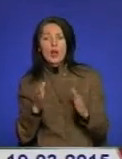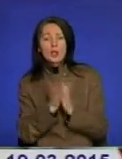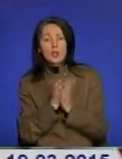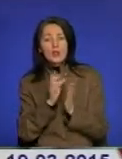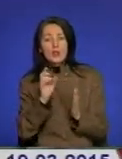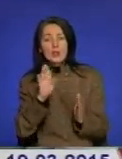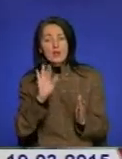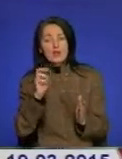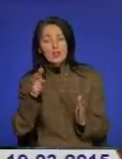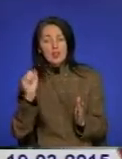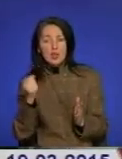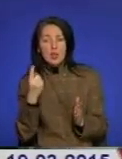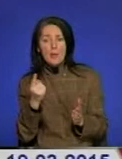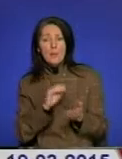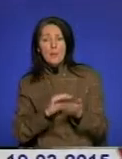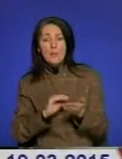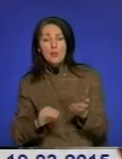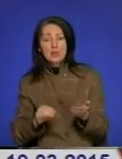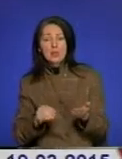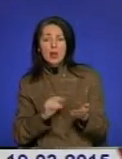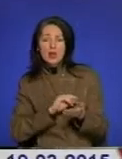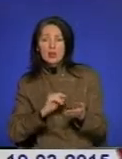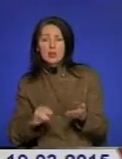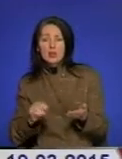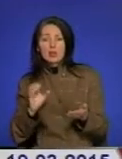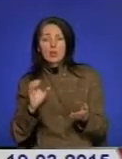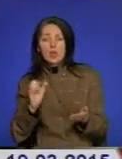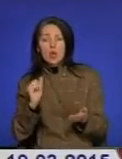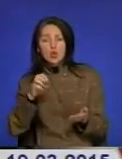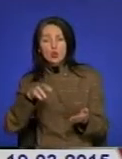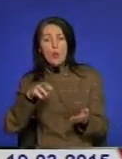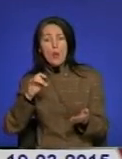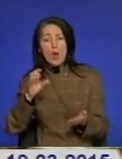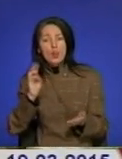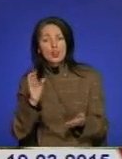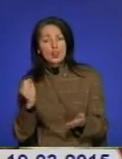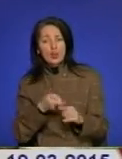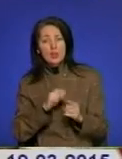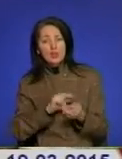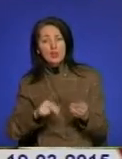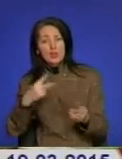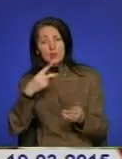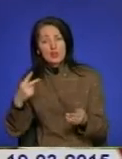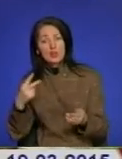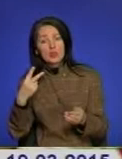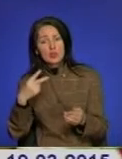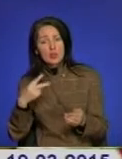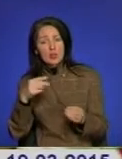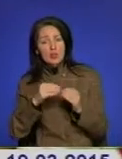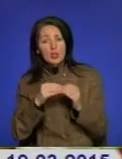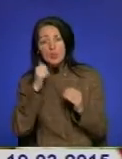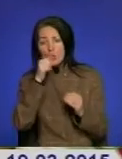роман «Записки самошедшого», який вона написала у 2010 році. Напевно, теж всі прочитали його